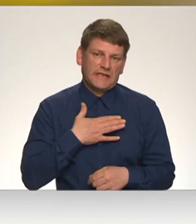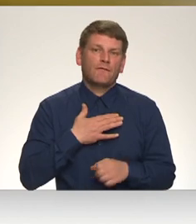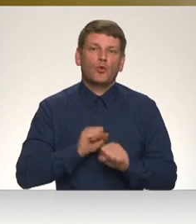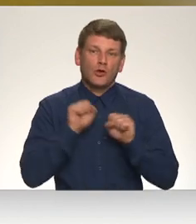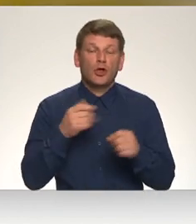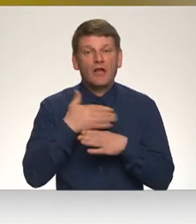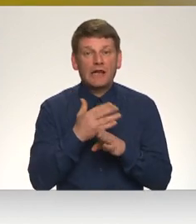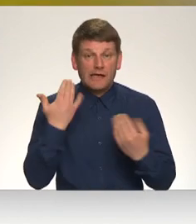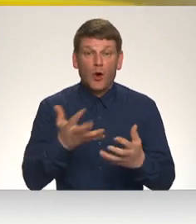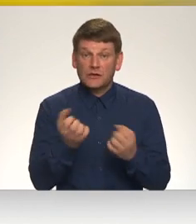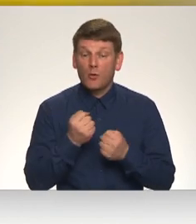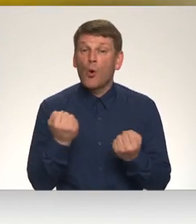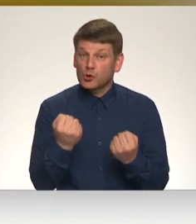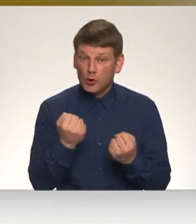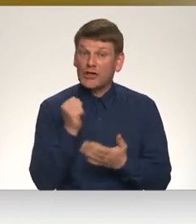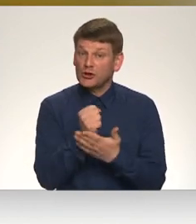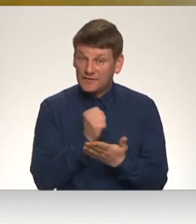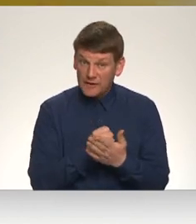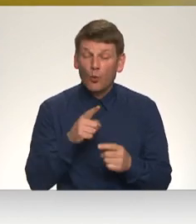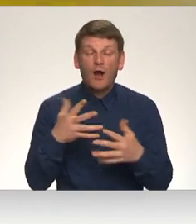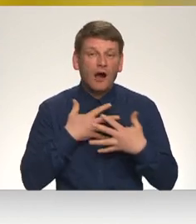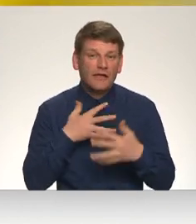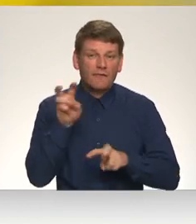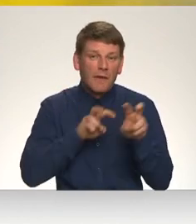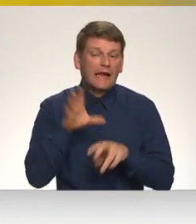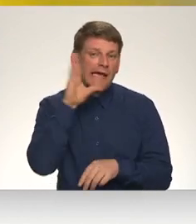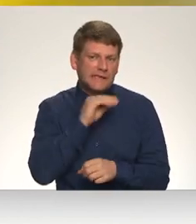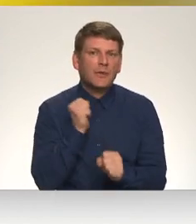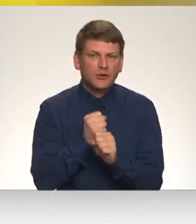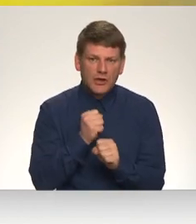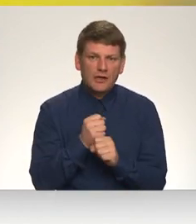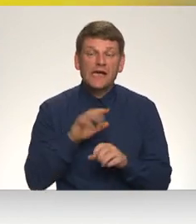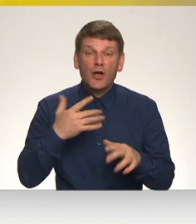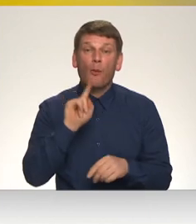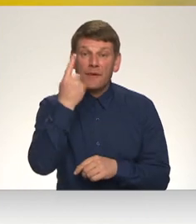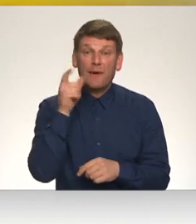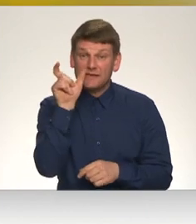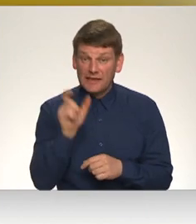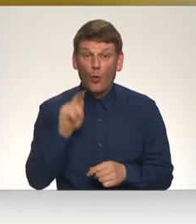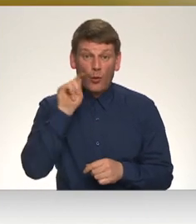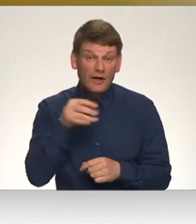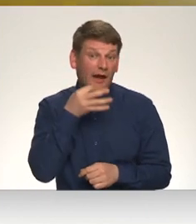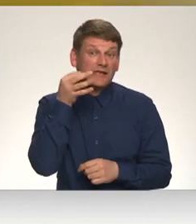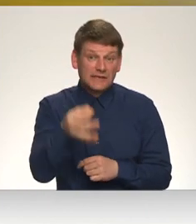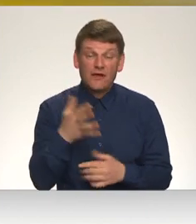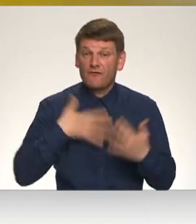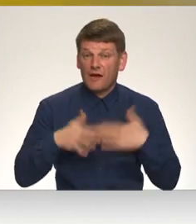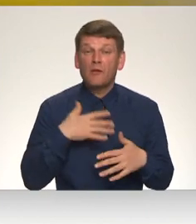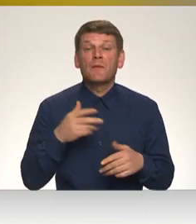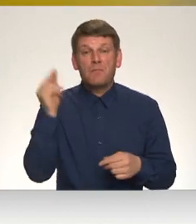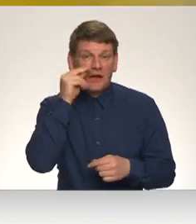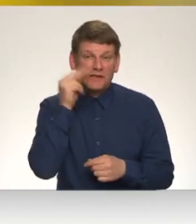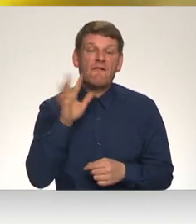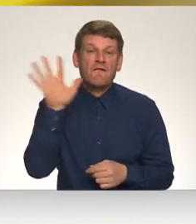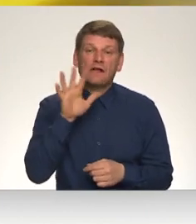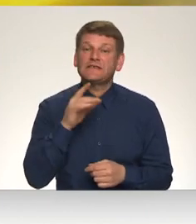Daļi jau saņēmuši uzturēšanās vīzas un aktīvi meklē iespēju strādāt. Jo pirmajās nedēļās ukraiņi izteikuši vēlmi mācīties